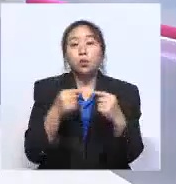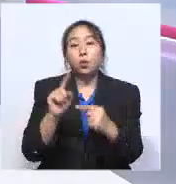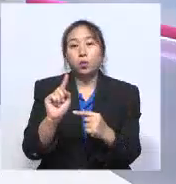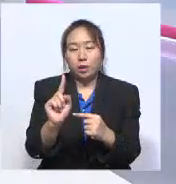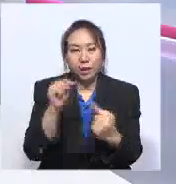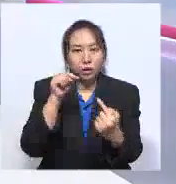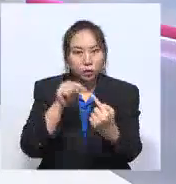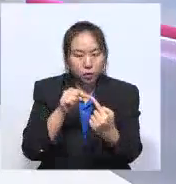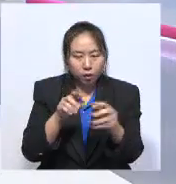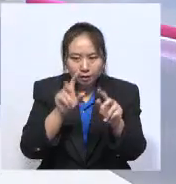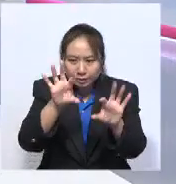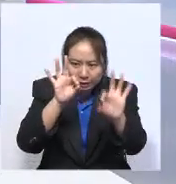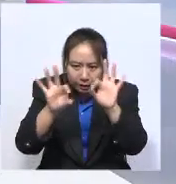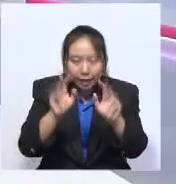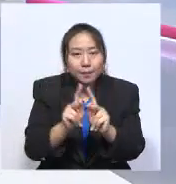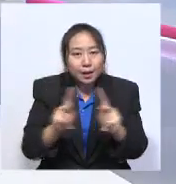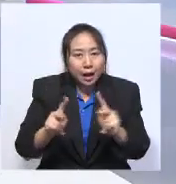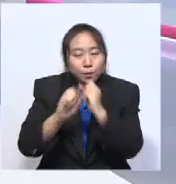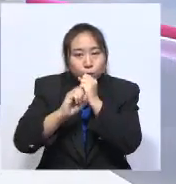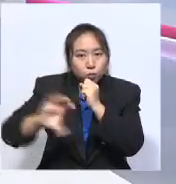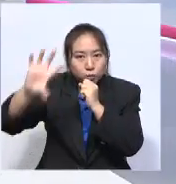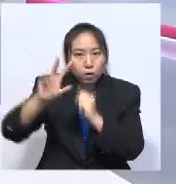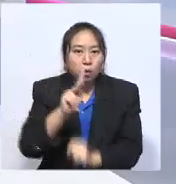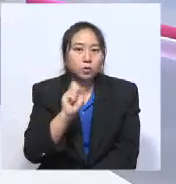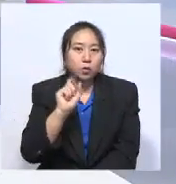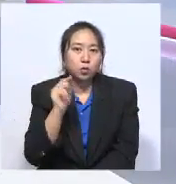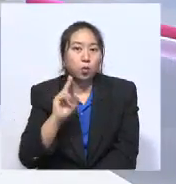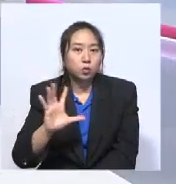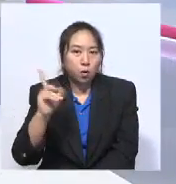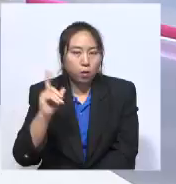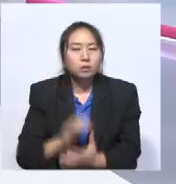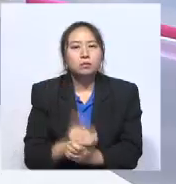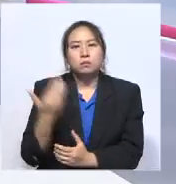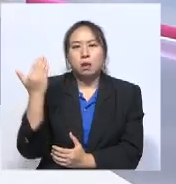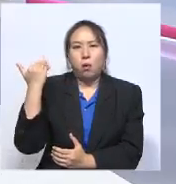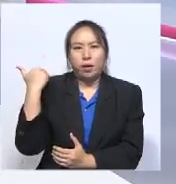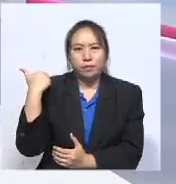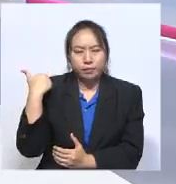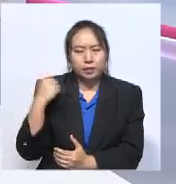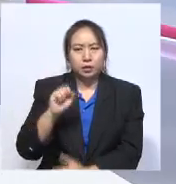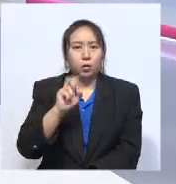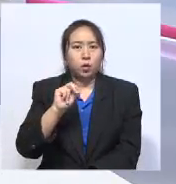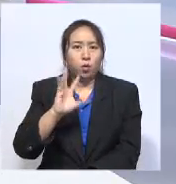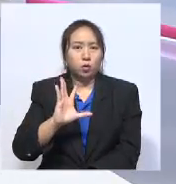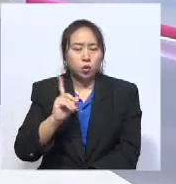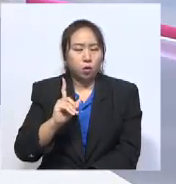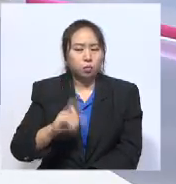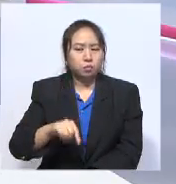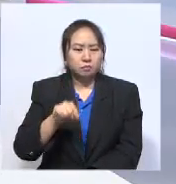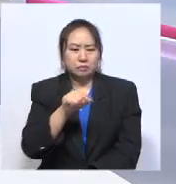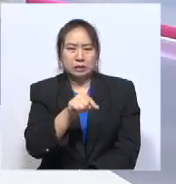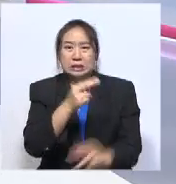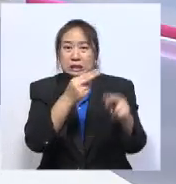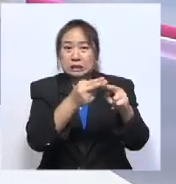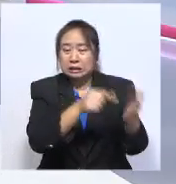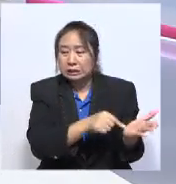ประเด็นนะครับการสรรหาคณะกรรมการกสทช.นะครับเมื่อวานก็เกิดเป็นประเด็นขึ้นมาหลังจากที่สนช.นะครับมีมติไม่เลือกผู้ที่ได้รับ